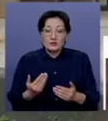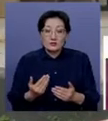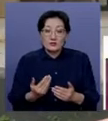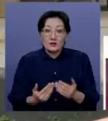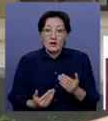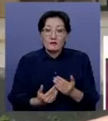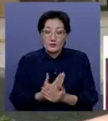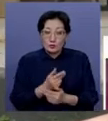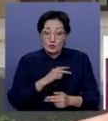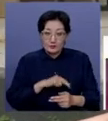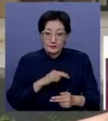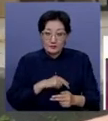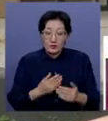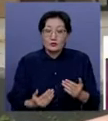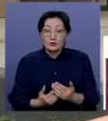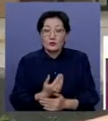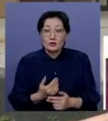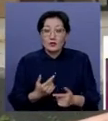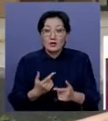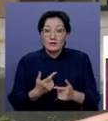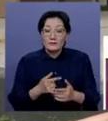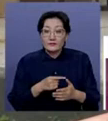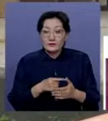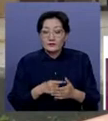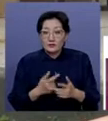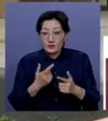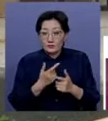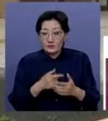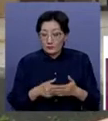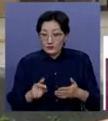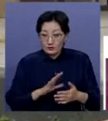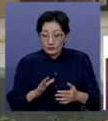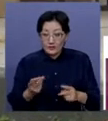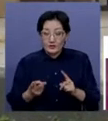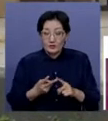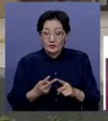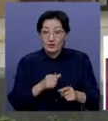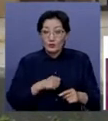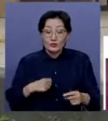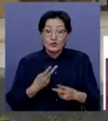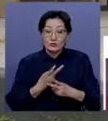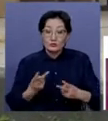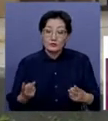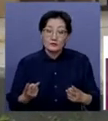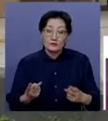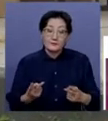ваз обновление жұмыстарына ескертпе бермеген. Екіншіден жаңағы өздеріңіз көргендей